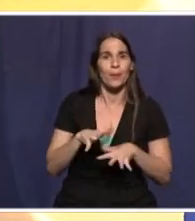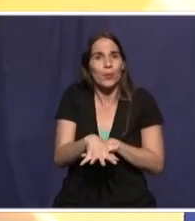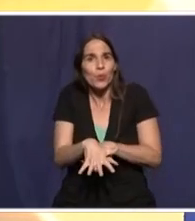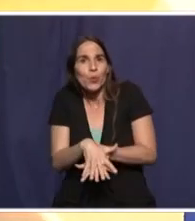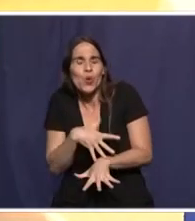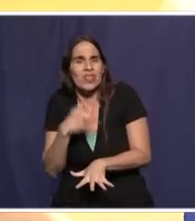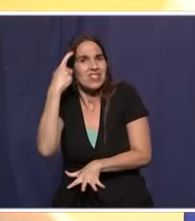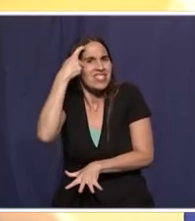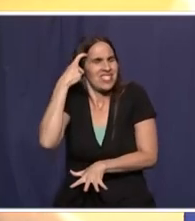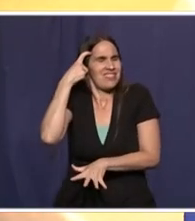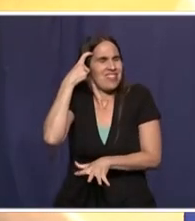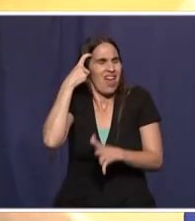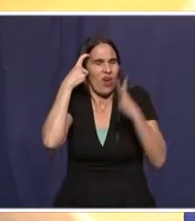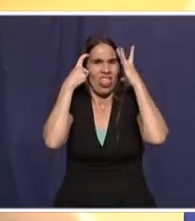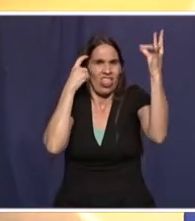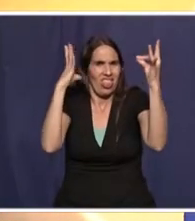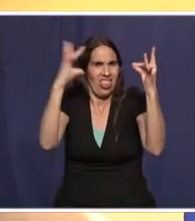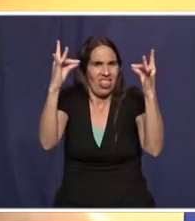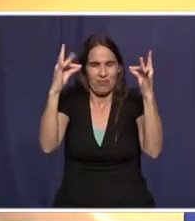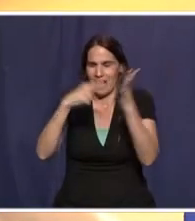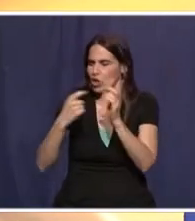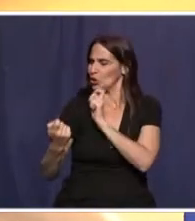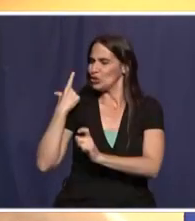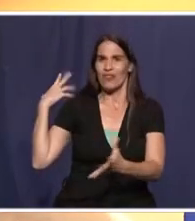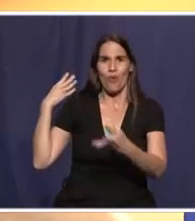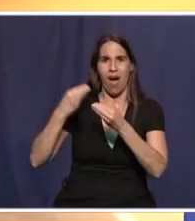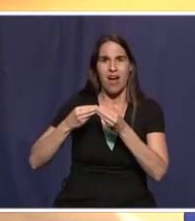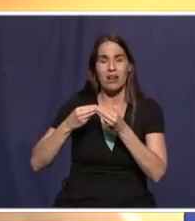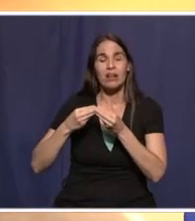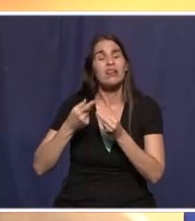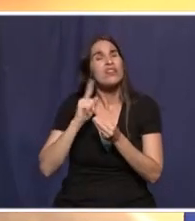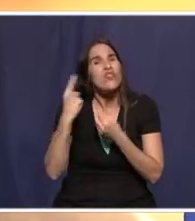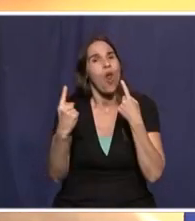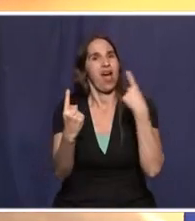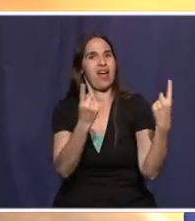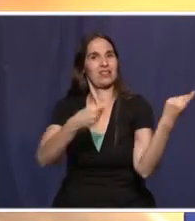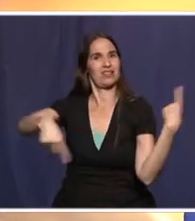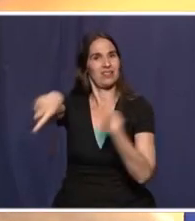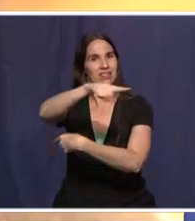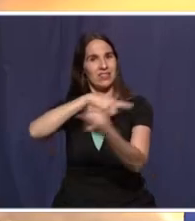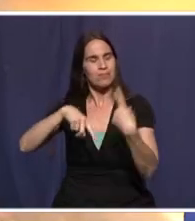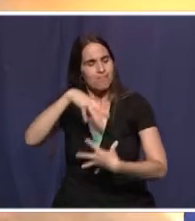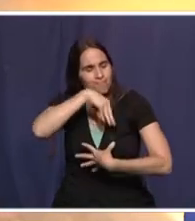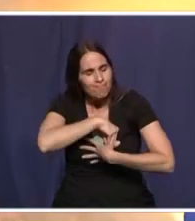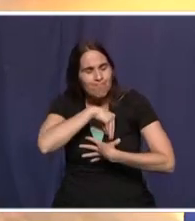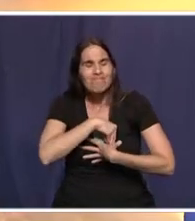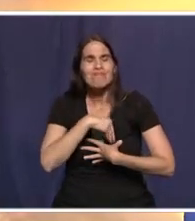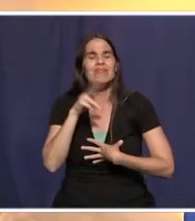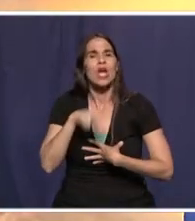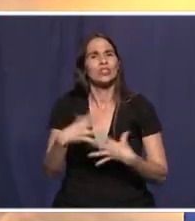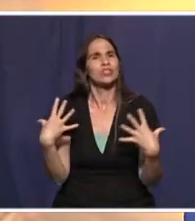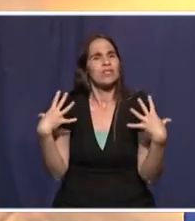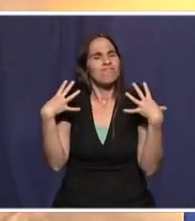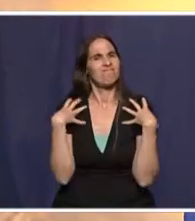את הצלקות שאספנו כולנו בשבוע האחרון. כל אחד, כל אחד מאיתנו, נושא על כתפו